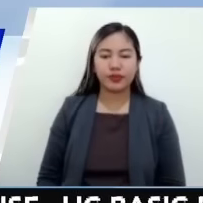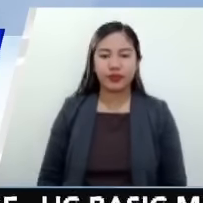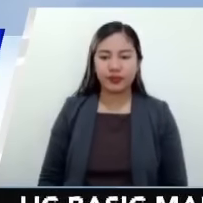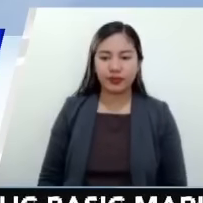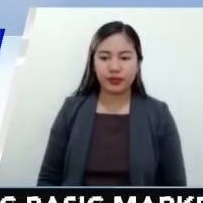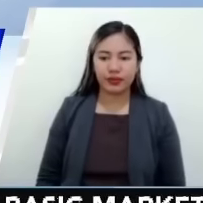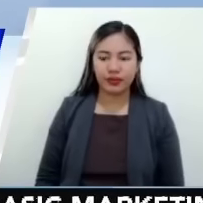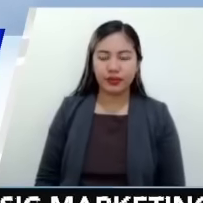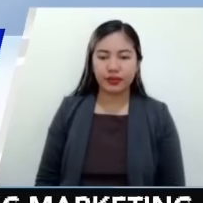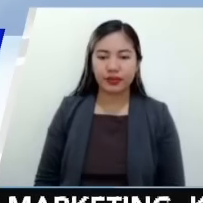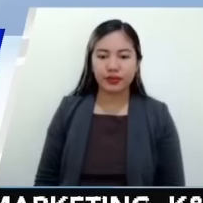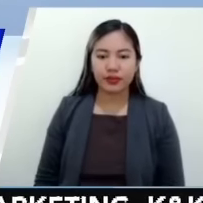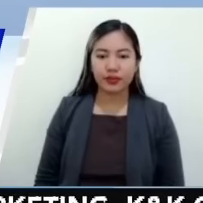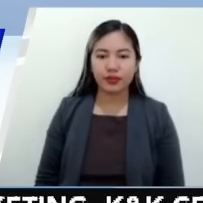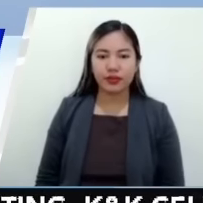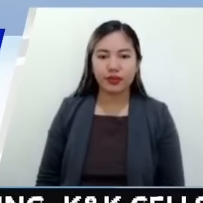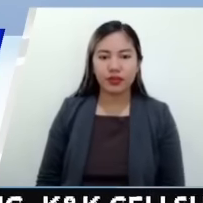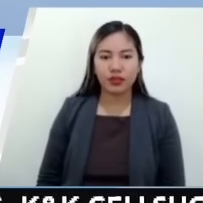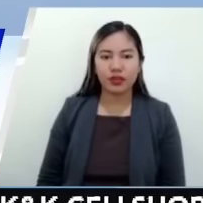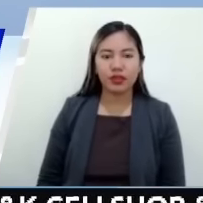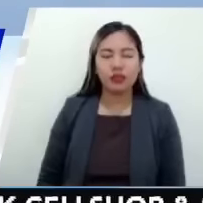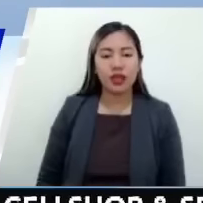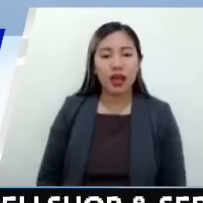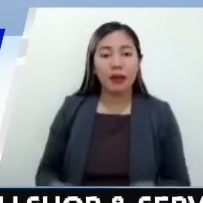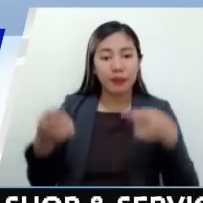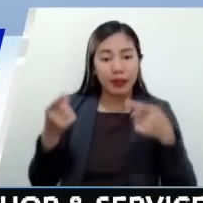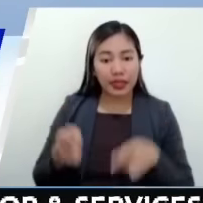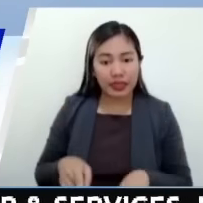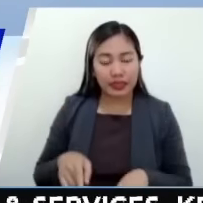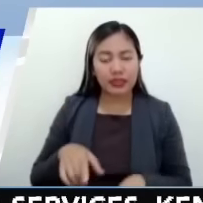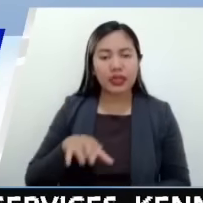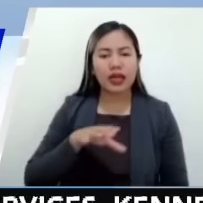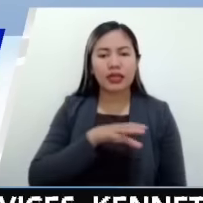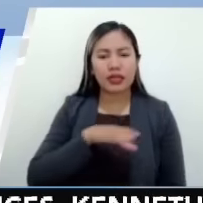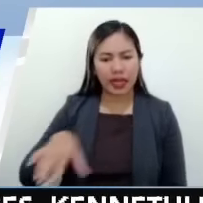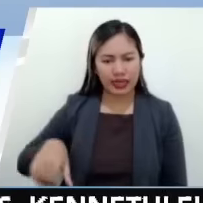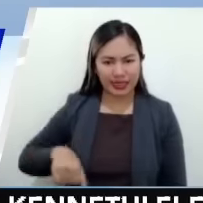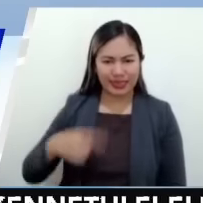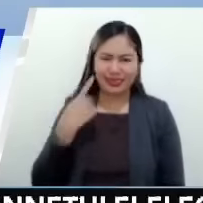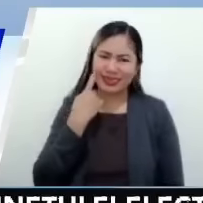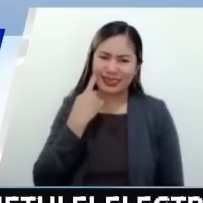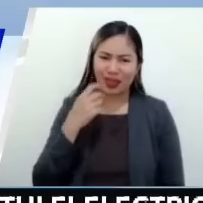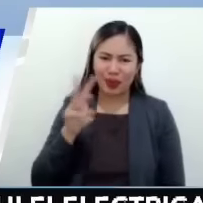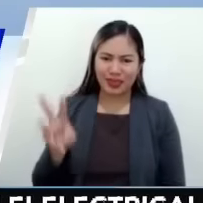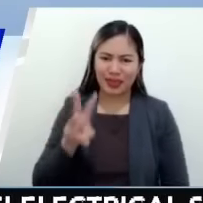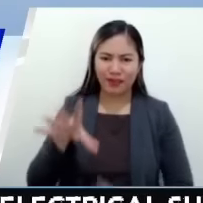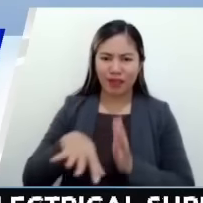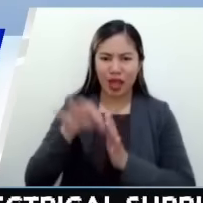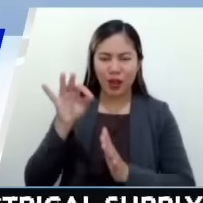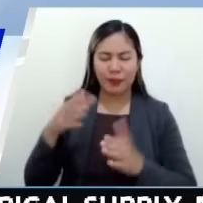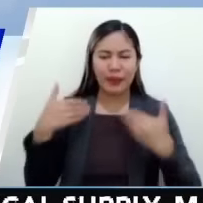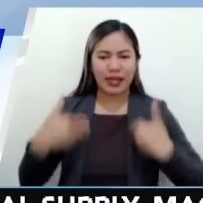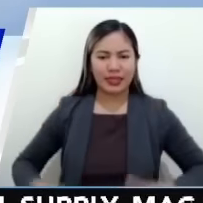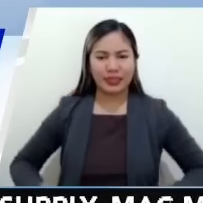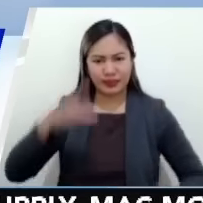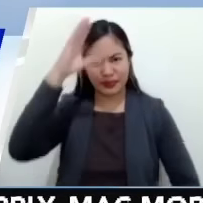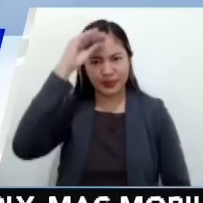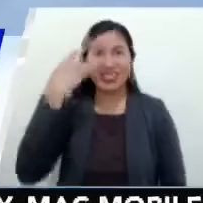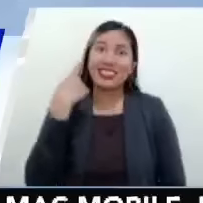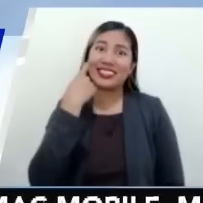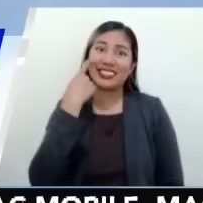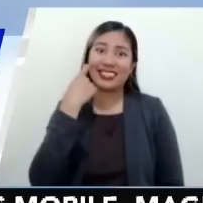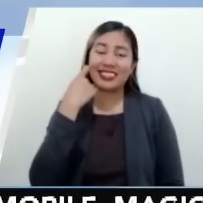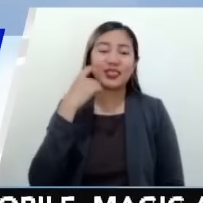Sa Amulong, Cagayan, naaagnas na ng matagpuan nitong Miyerkules ang bangkay ng lalaking napaulat na nawawala mula pa noong